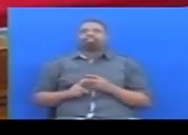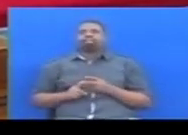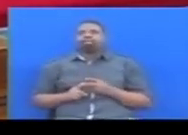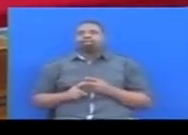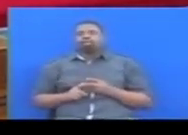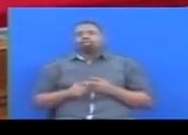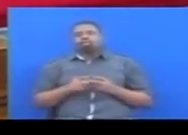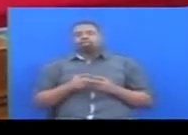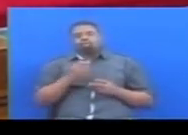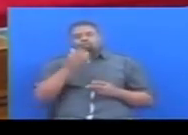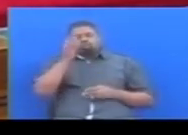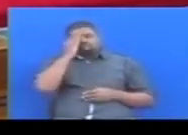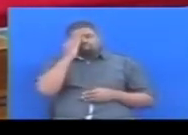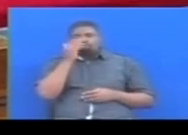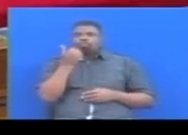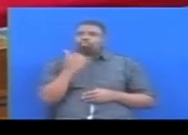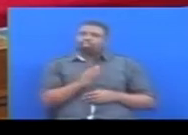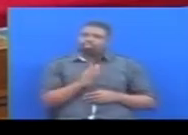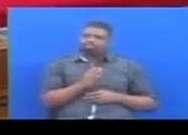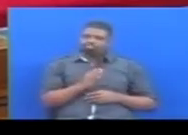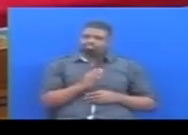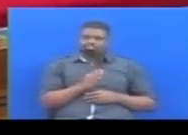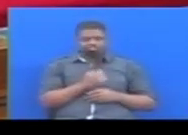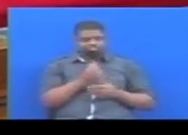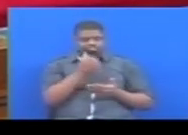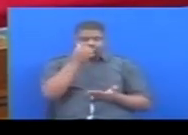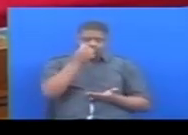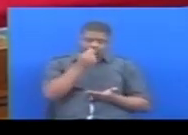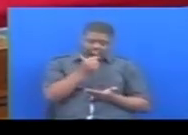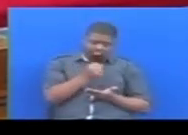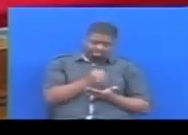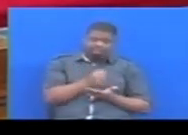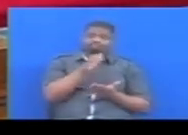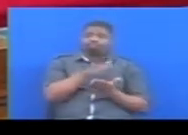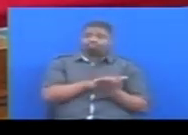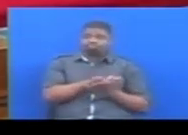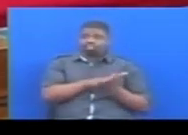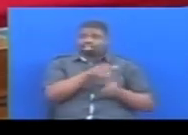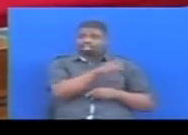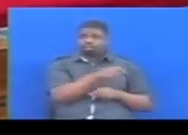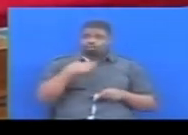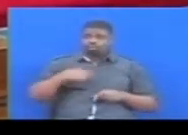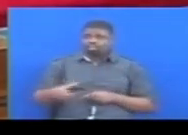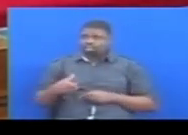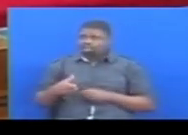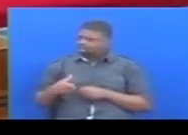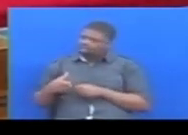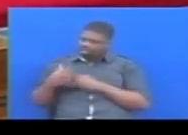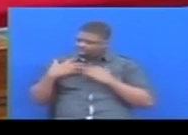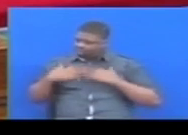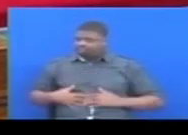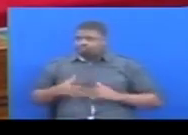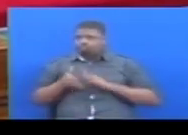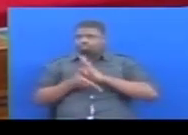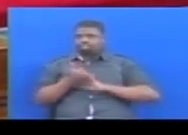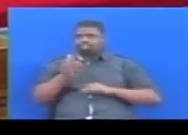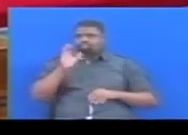jina la kitaalamu naita Sun Protection Factor 30, Wizara ya Afya, Maendeleo ya Jamii, Jinsia, Wazee na Watoto kuanzia mwaka